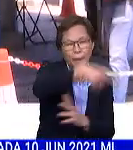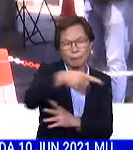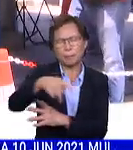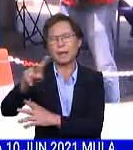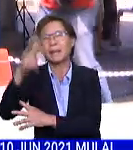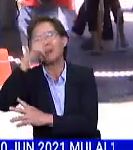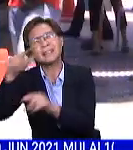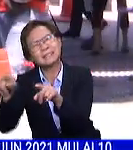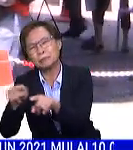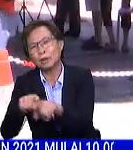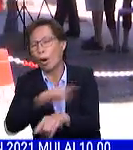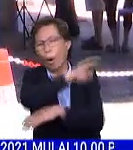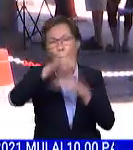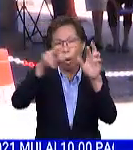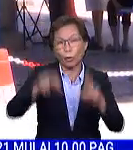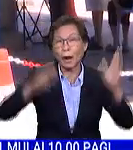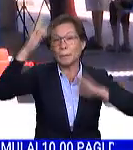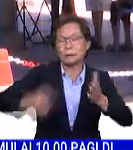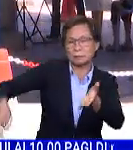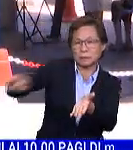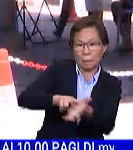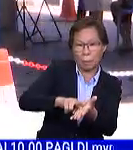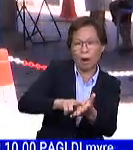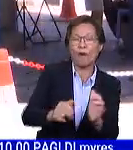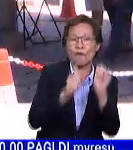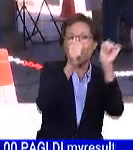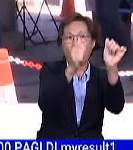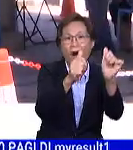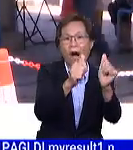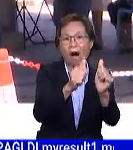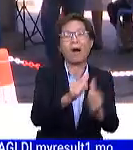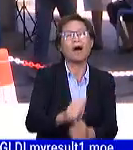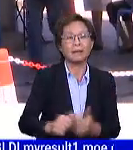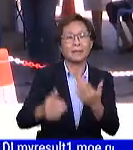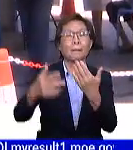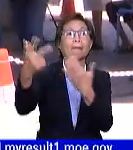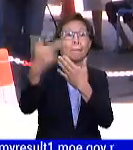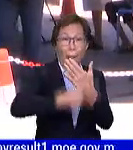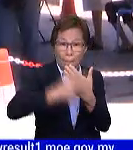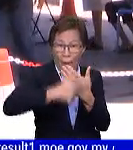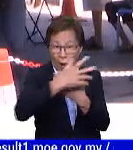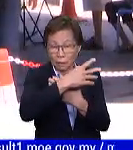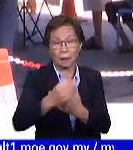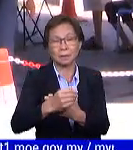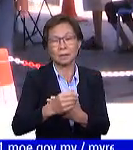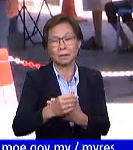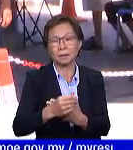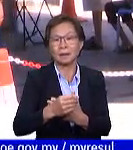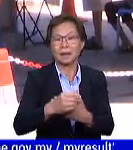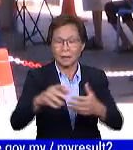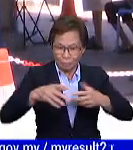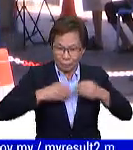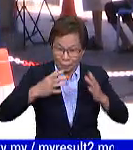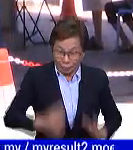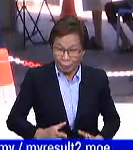awam yang mana setiap warga negara perlu mendaftar terlebih dahulu di aplikasi MySejahtera. Dan dari segi pemilihan penerima